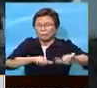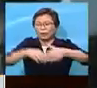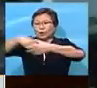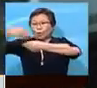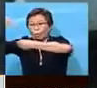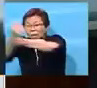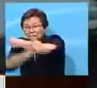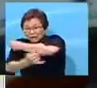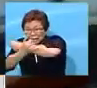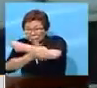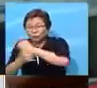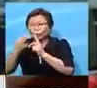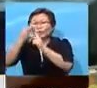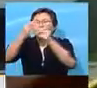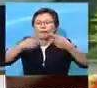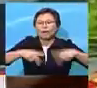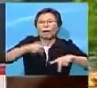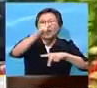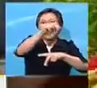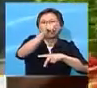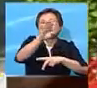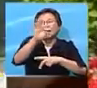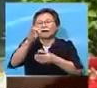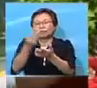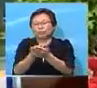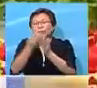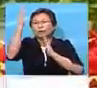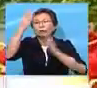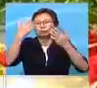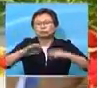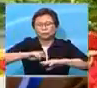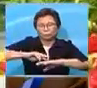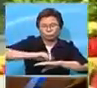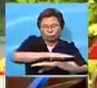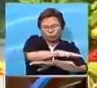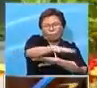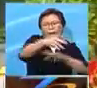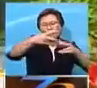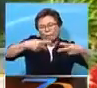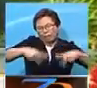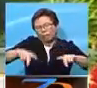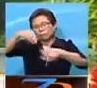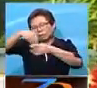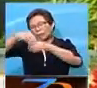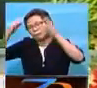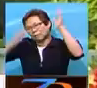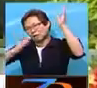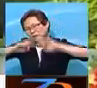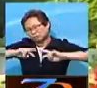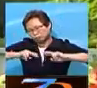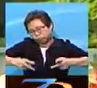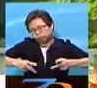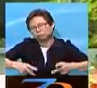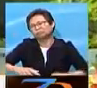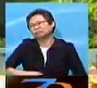luar pesisir terutamanya pasaran ndfing telah membawa kesan kepada pasaran dalam